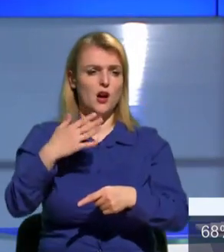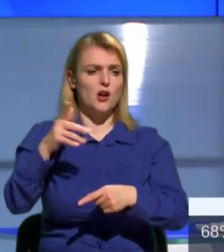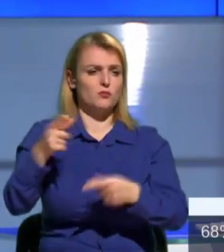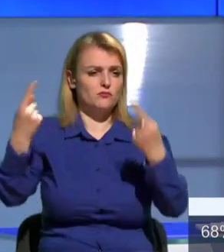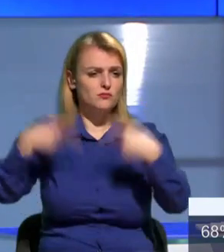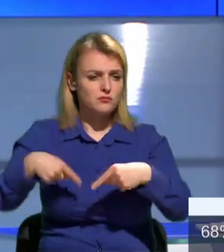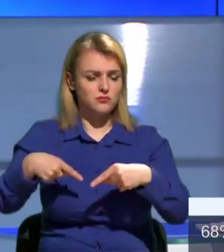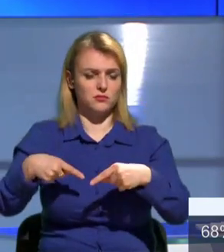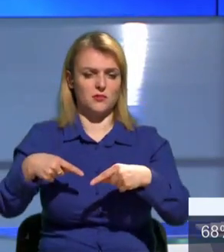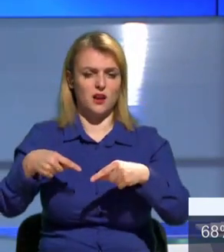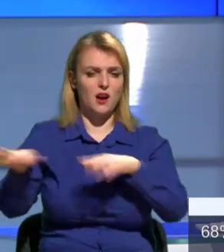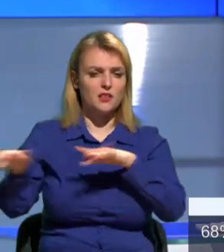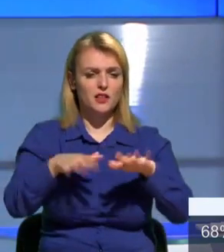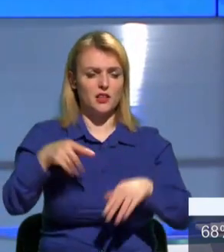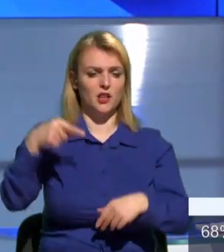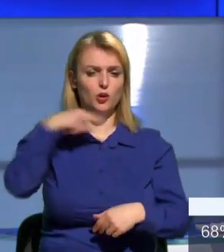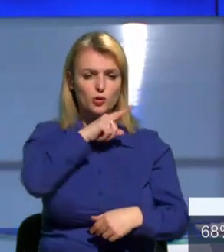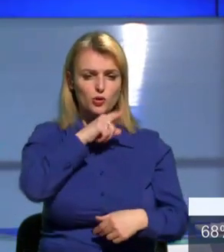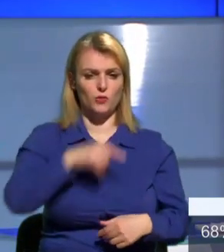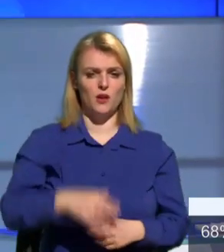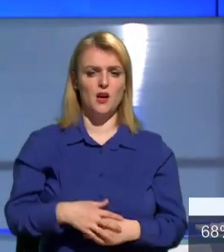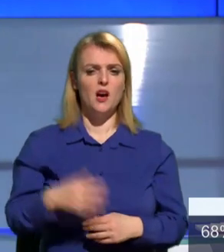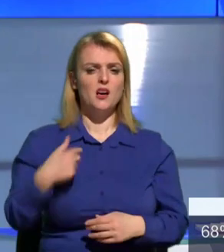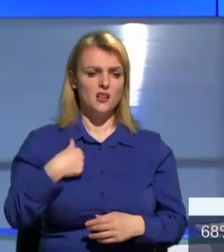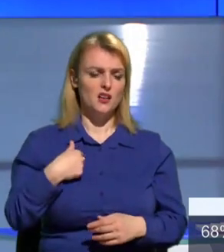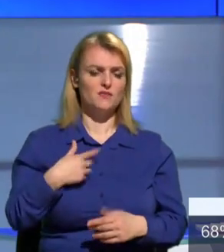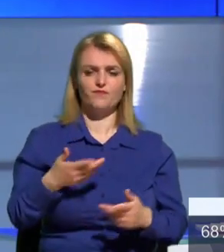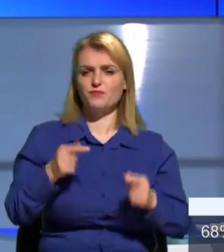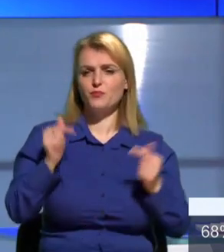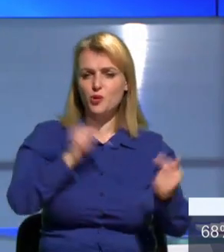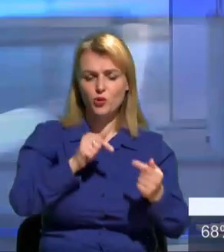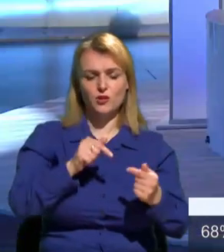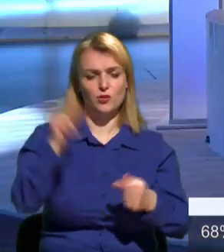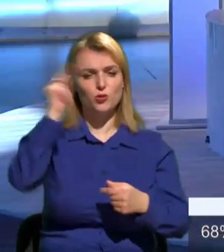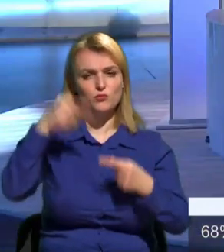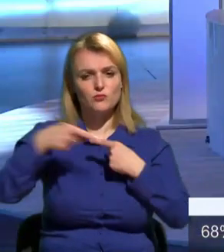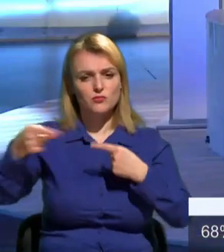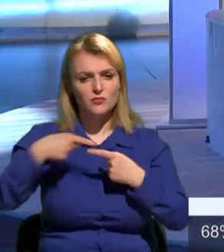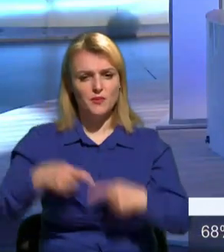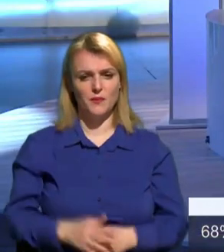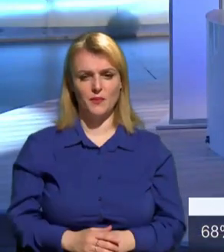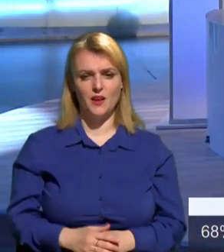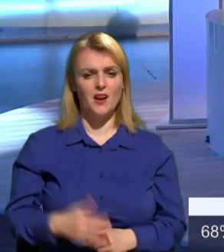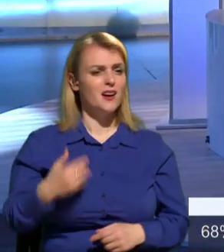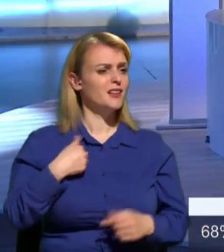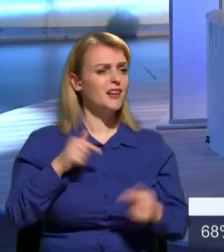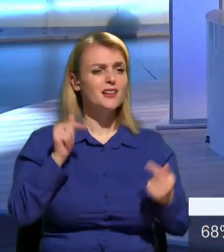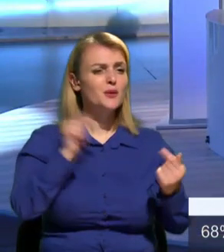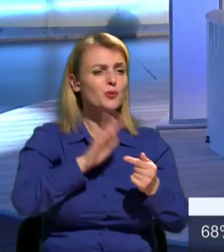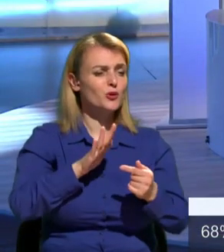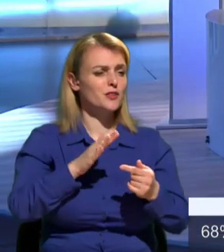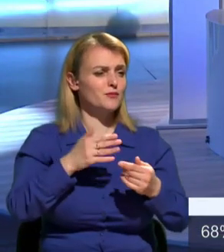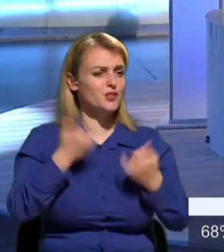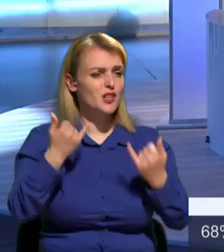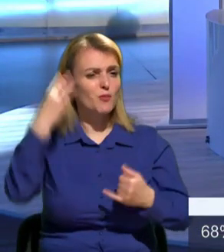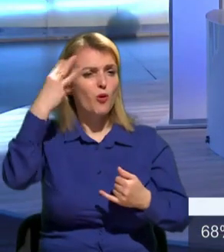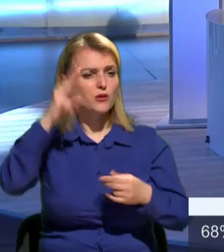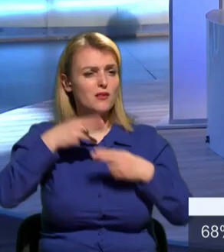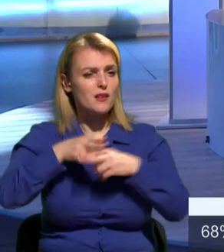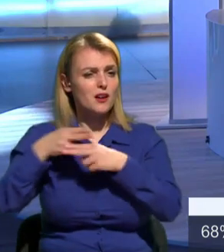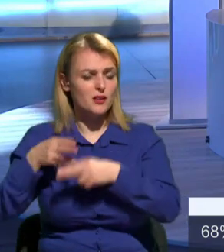sunt împotriva să trecem din nou la sistemul educației online. Nu de ce, sunt împotriva noilor tehnologii informaționale, dar consider că